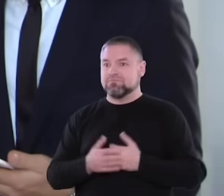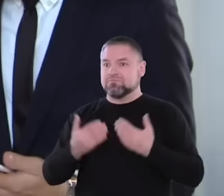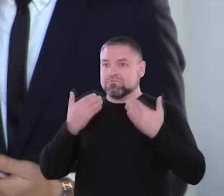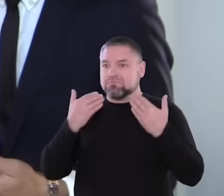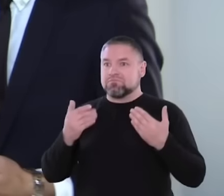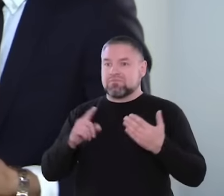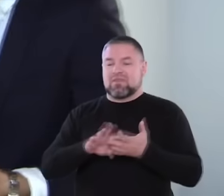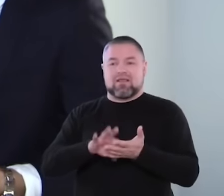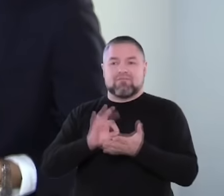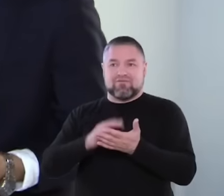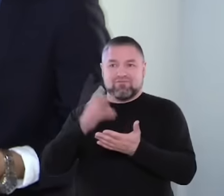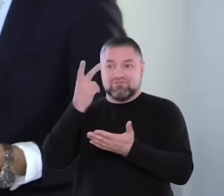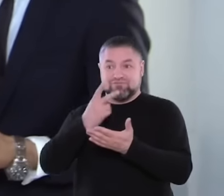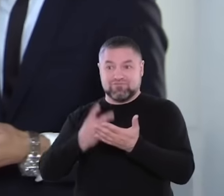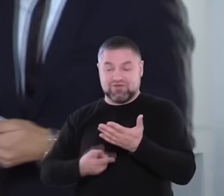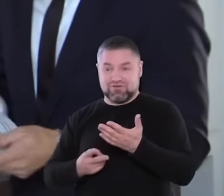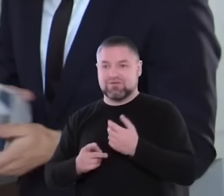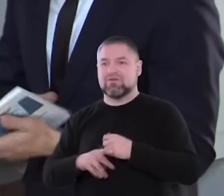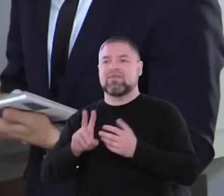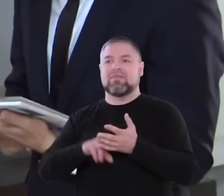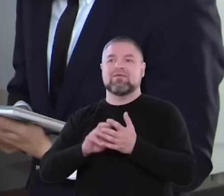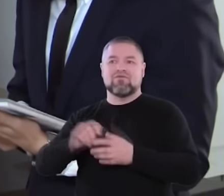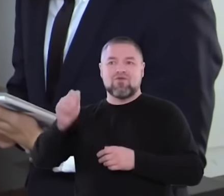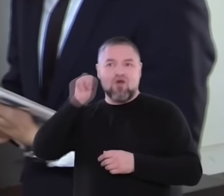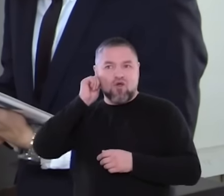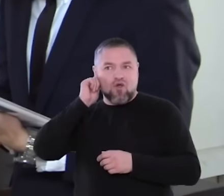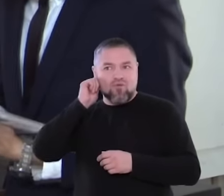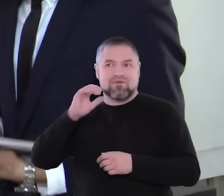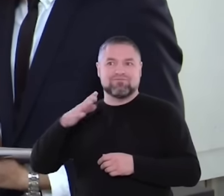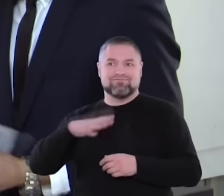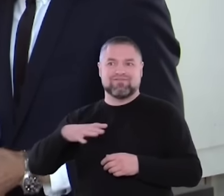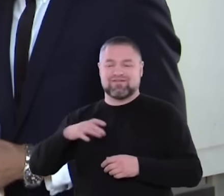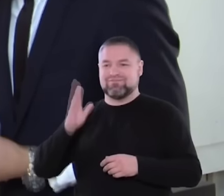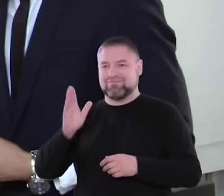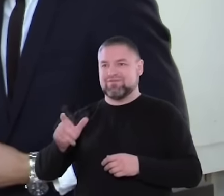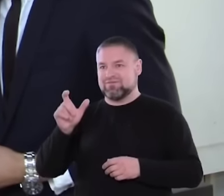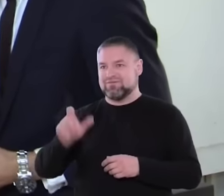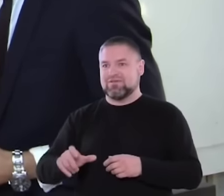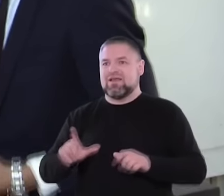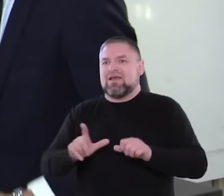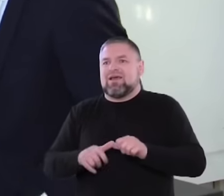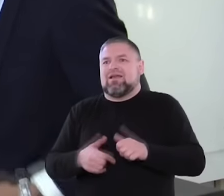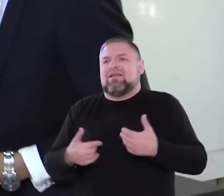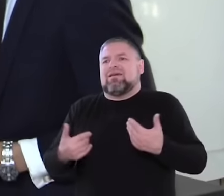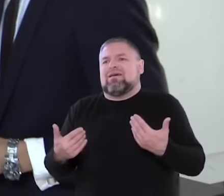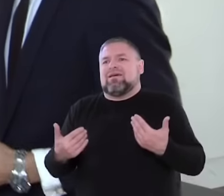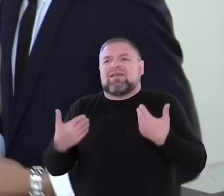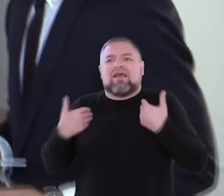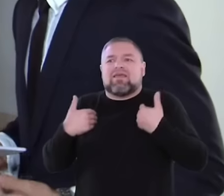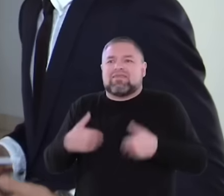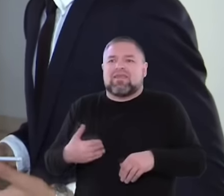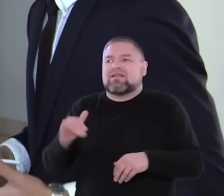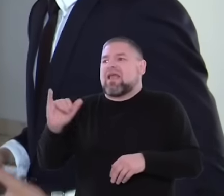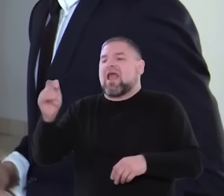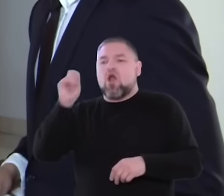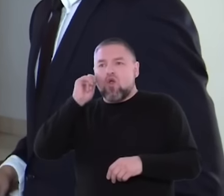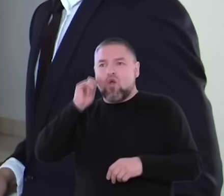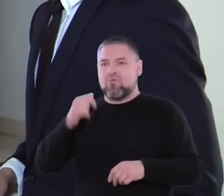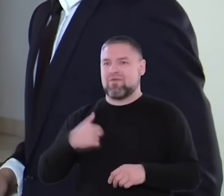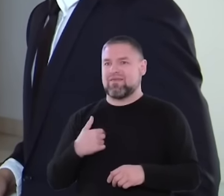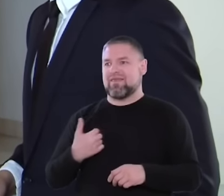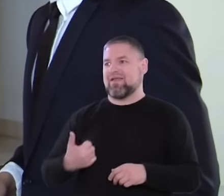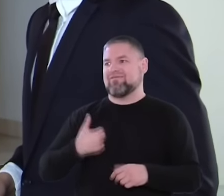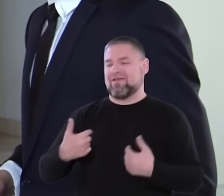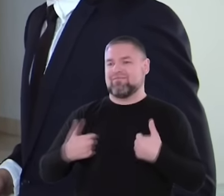dzięki. Na pewno przeczytam. Na pewno jakaś kobieta to doceni. Ale Anita, ja nie chcę, żeby jakaś kobieta to